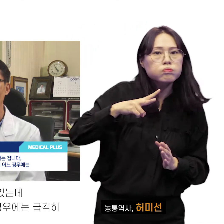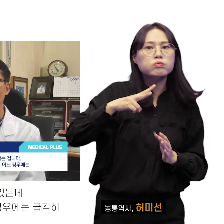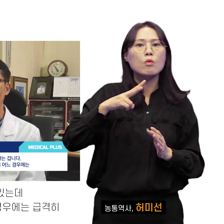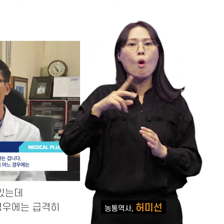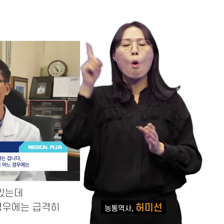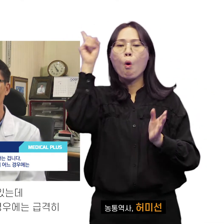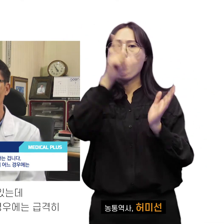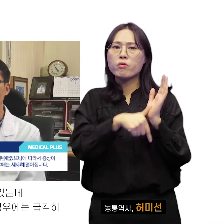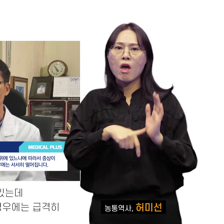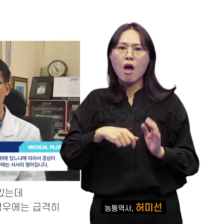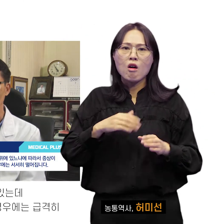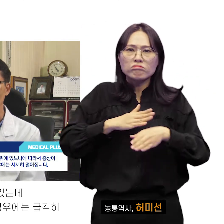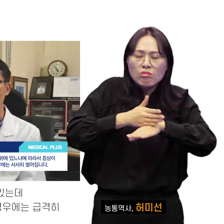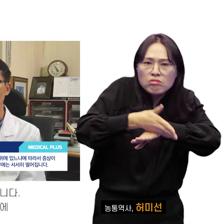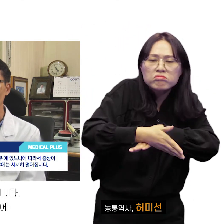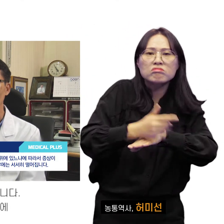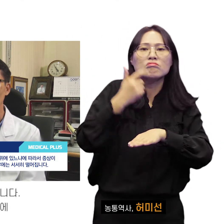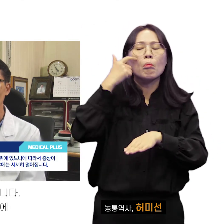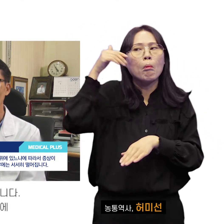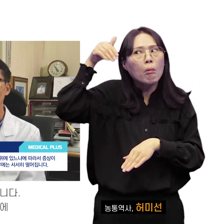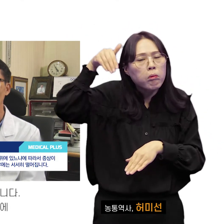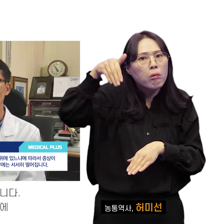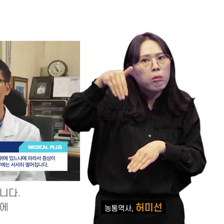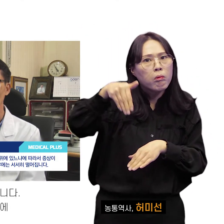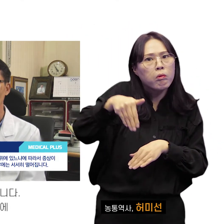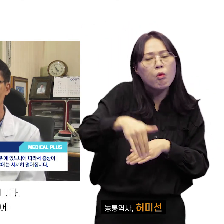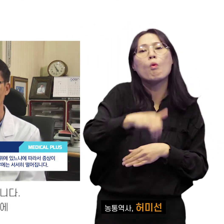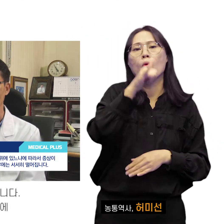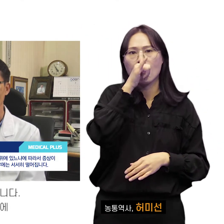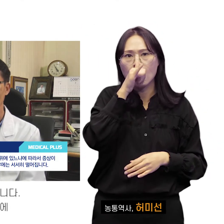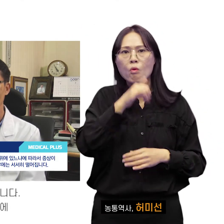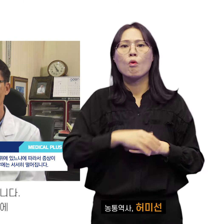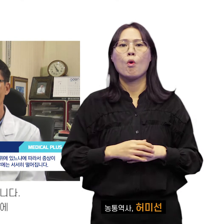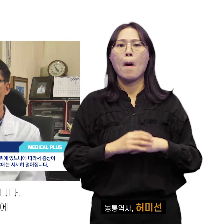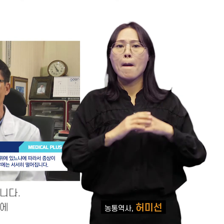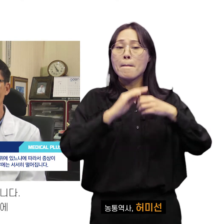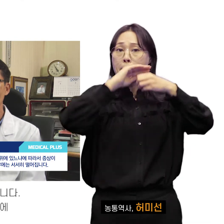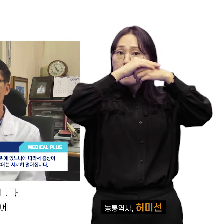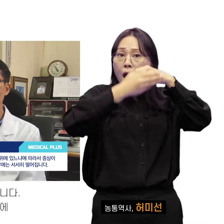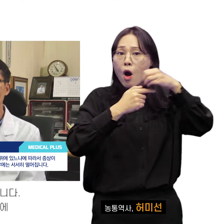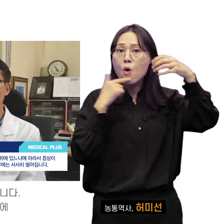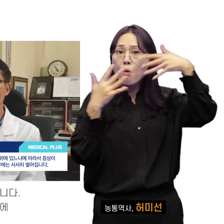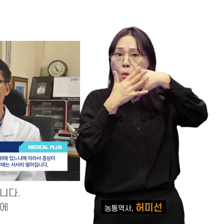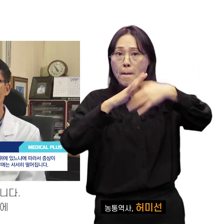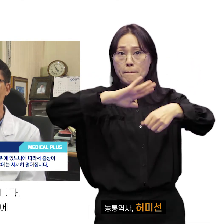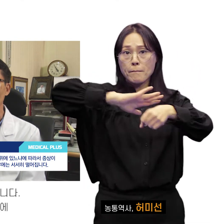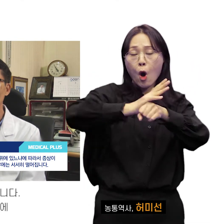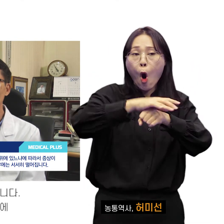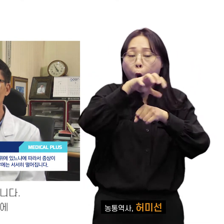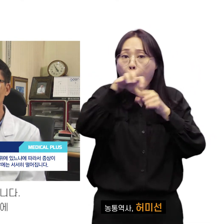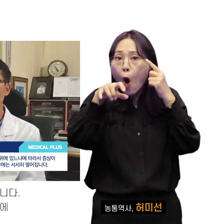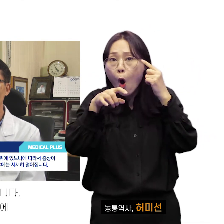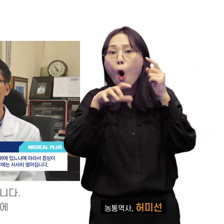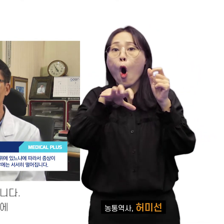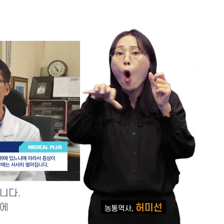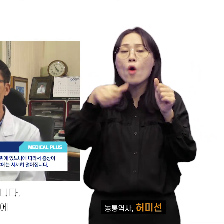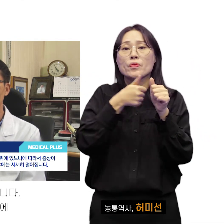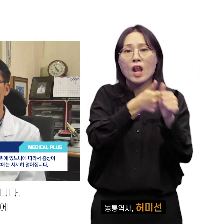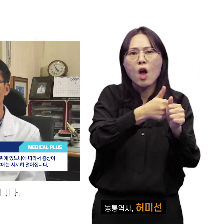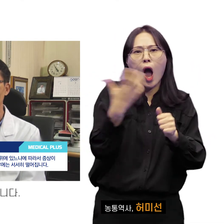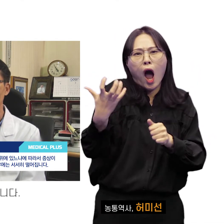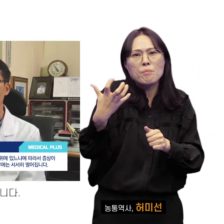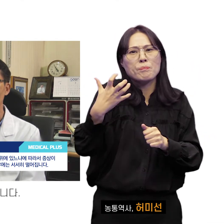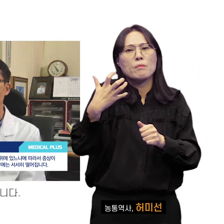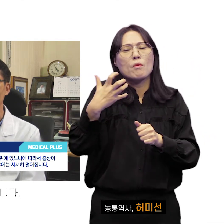없이 어느 경우에는 급격히, 어느 경우는 서서히 시력이 떨어집니다. 망막혈관 폐쇄가 어느 부위에